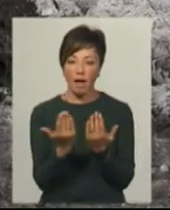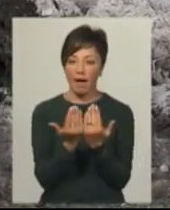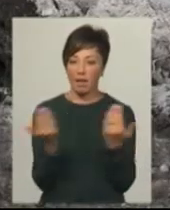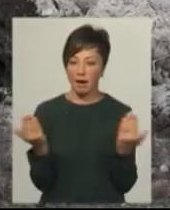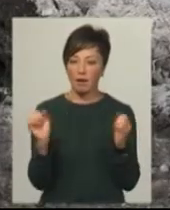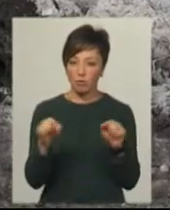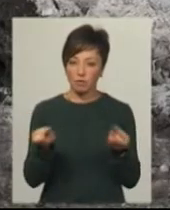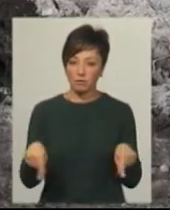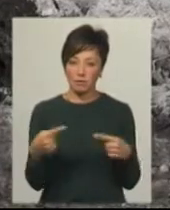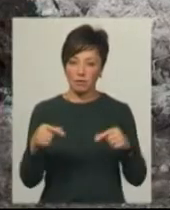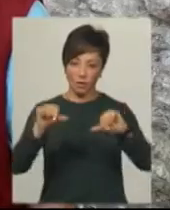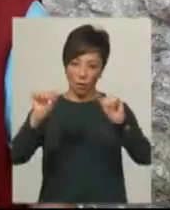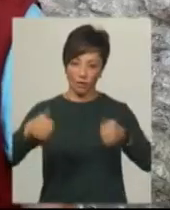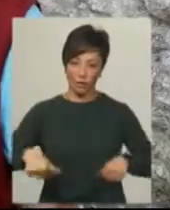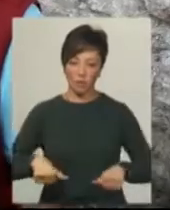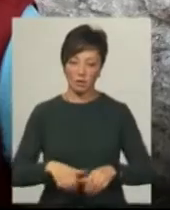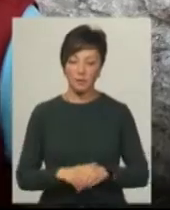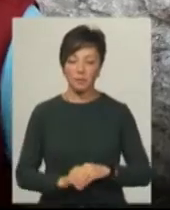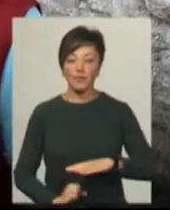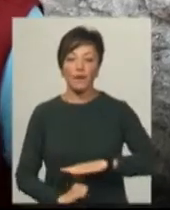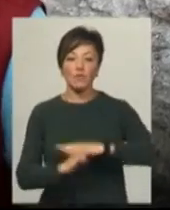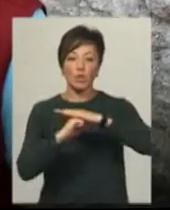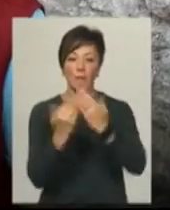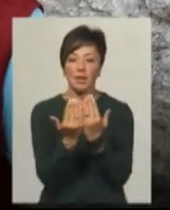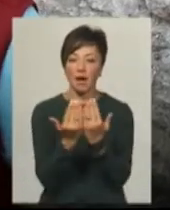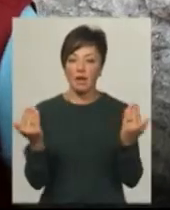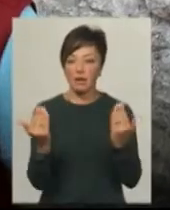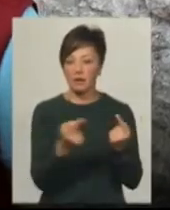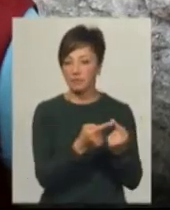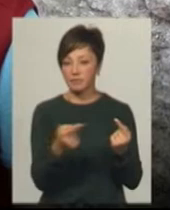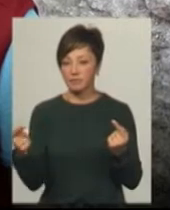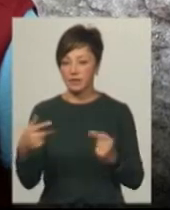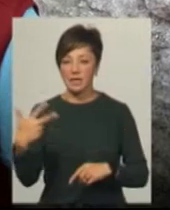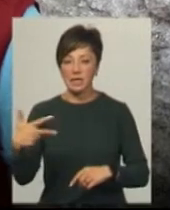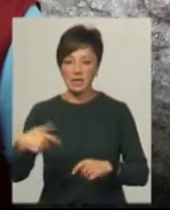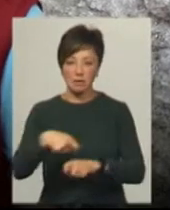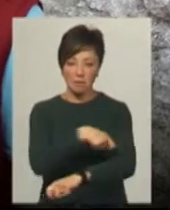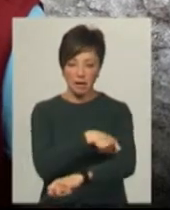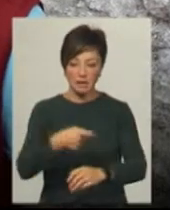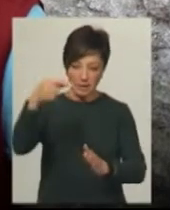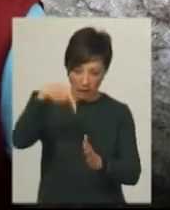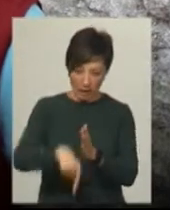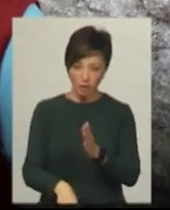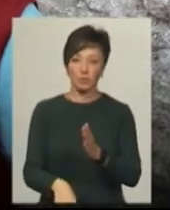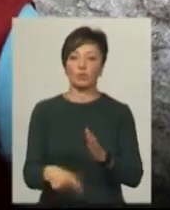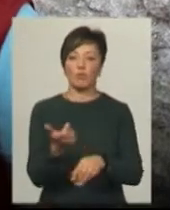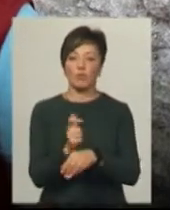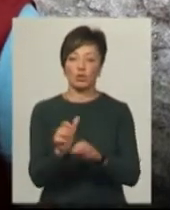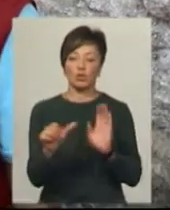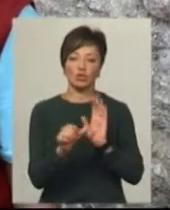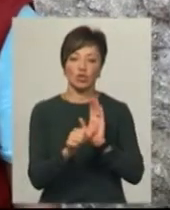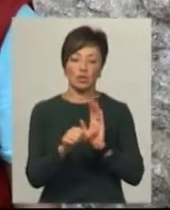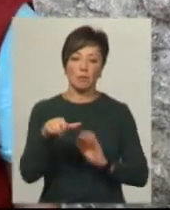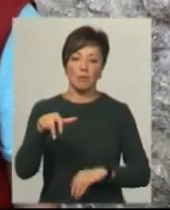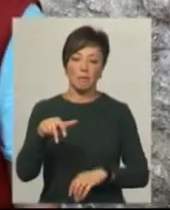можна відтворити її конфігурацію. Фундамент галереї має довжину понад 30 метрів і заглиблюється на понад